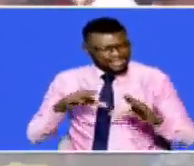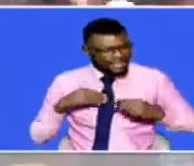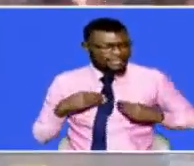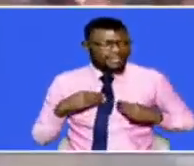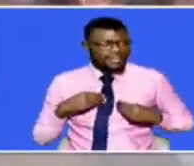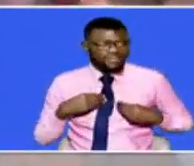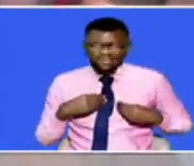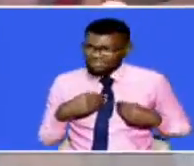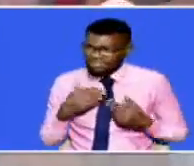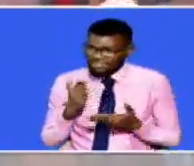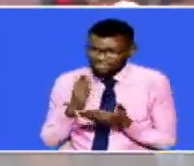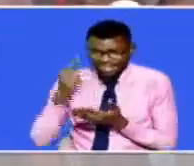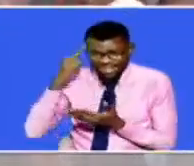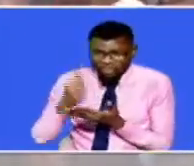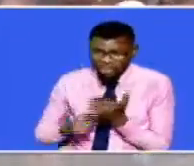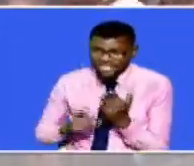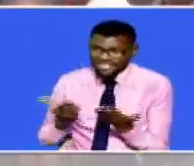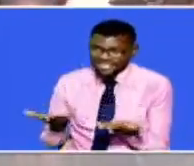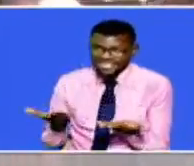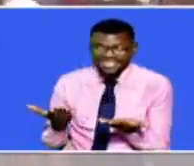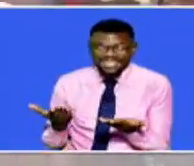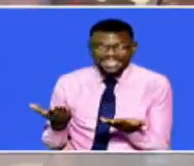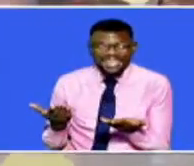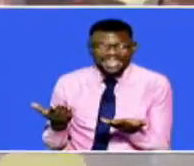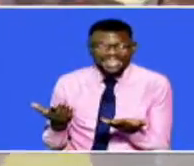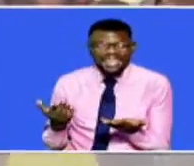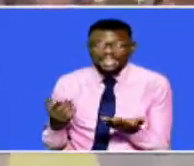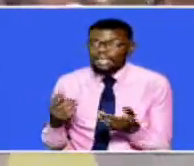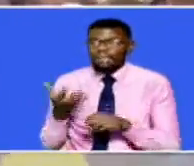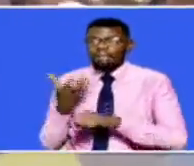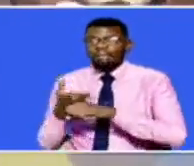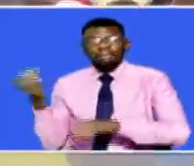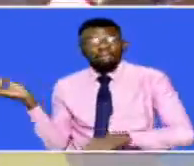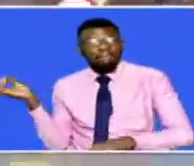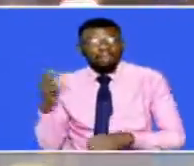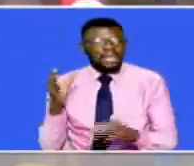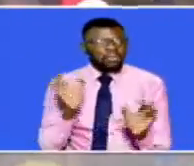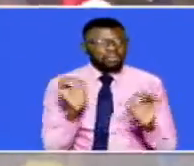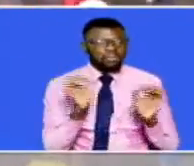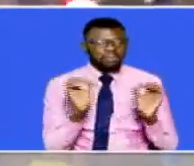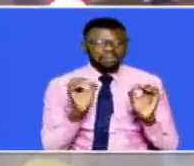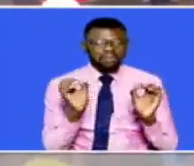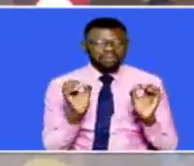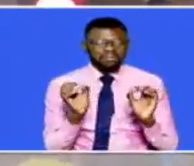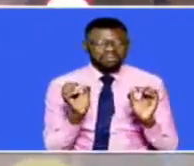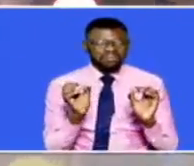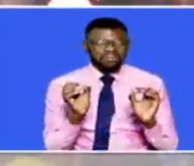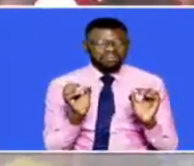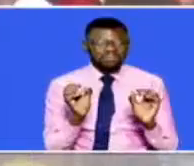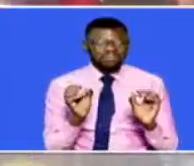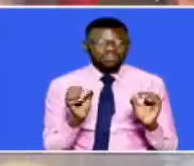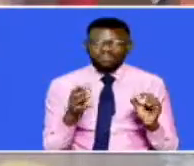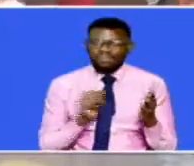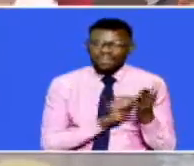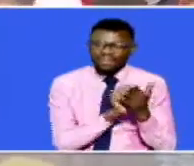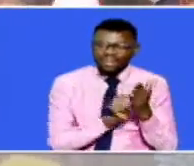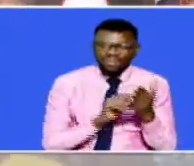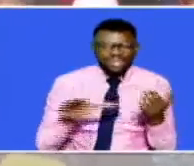Eh? Ama namna gani? Umeona wakirusha mawe? Wamerusha mawe. Wameng'oa